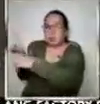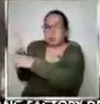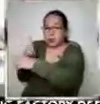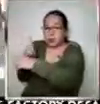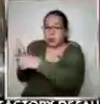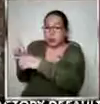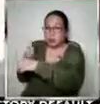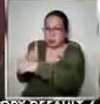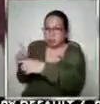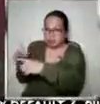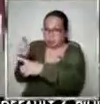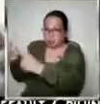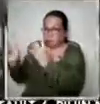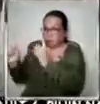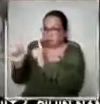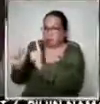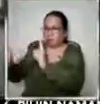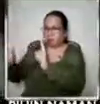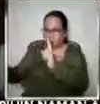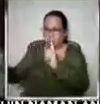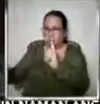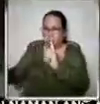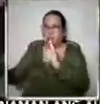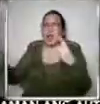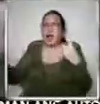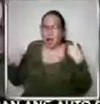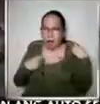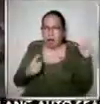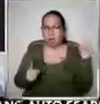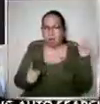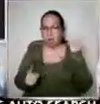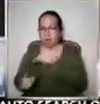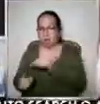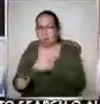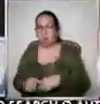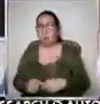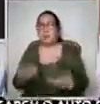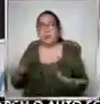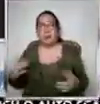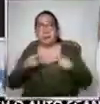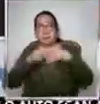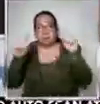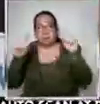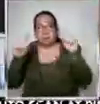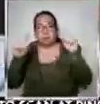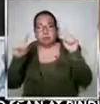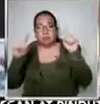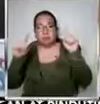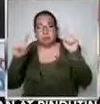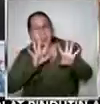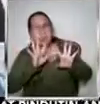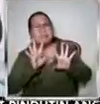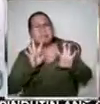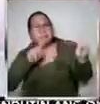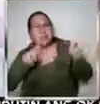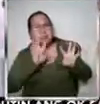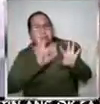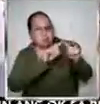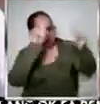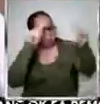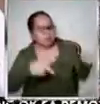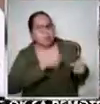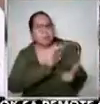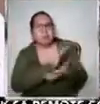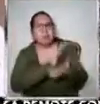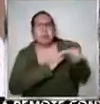rin nagiging pera. Nagtataka ho kami, may form nga, bakit hindi pa ibigay? Sabi, basta may form, ibibigay daw yung ano,